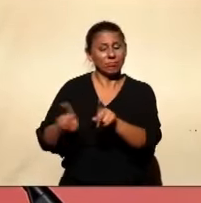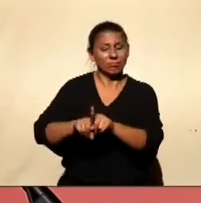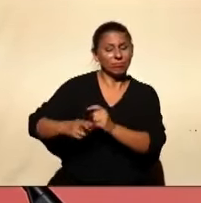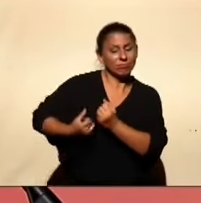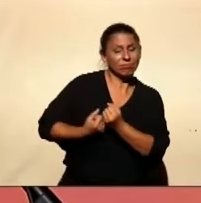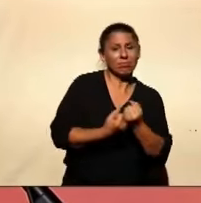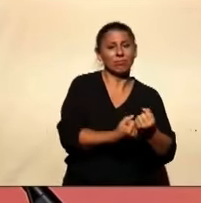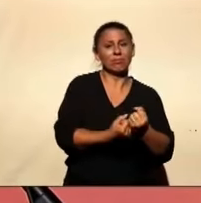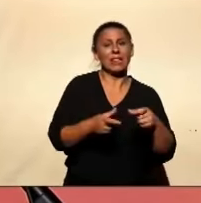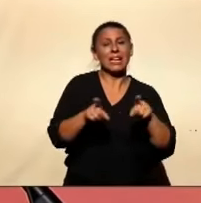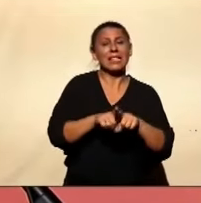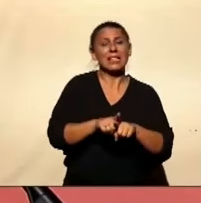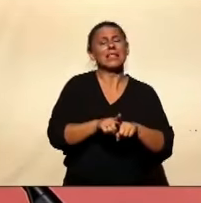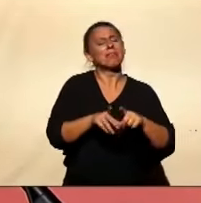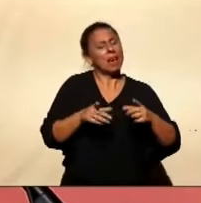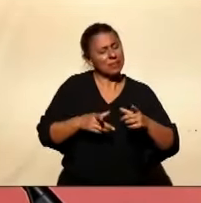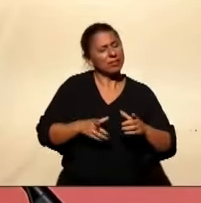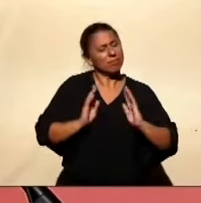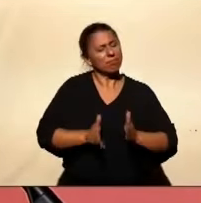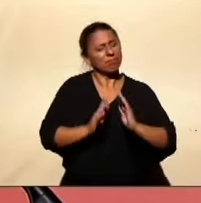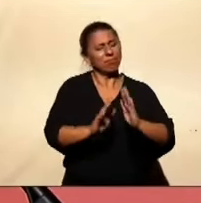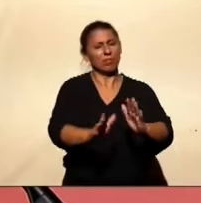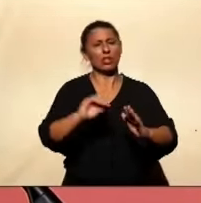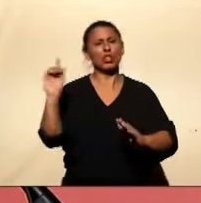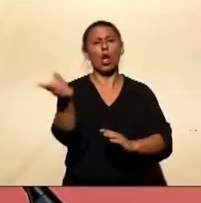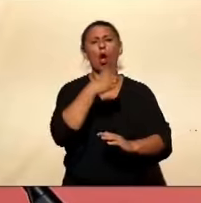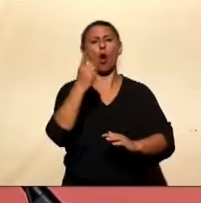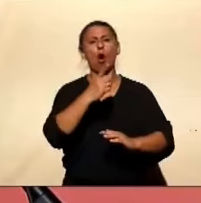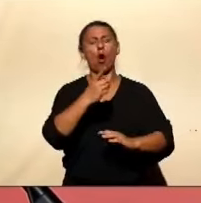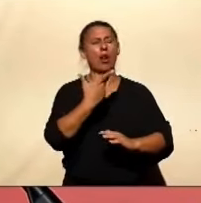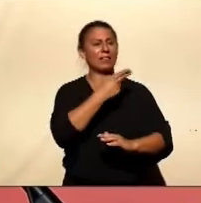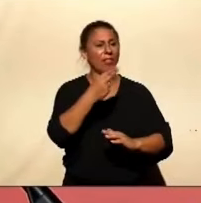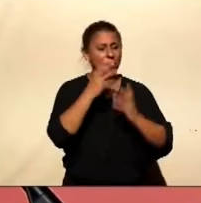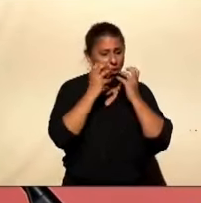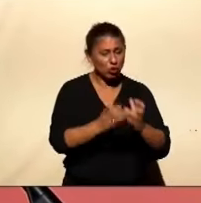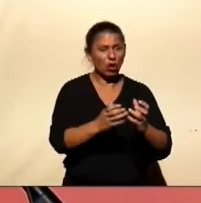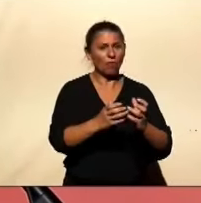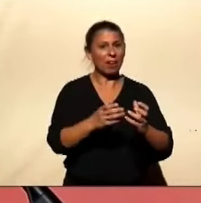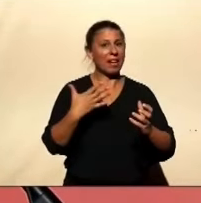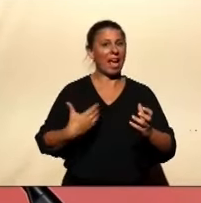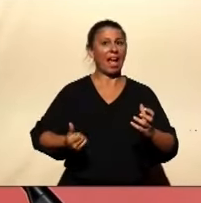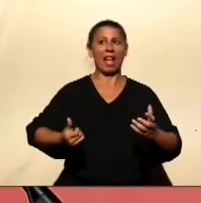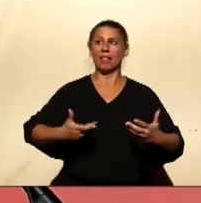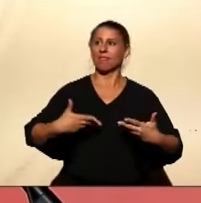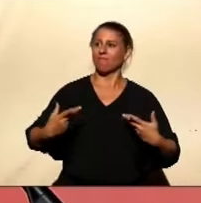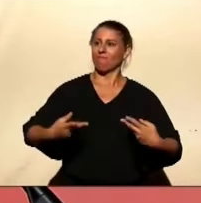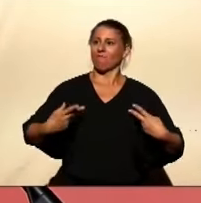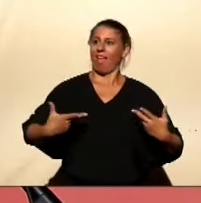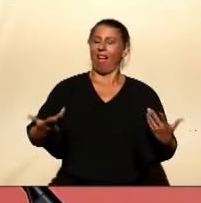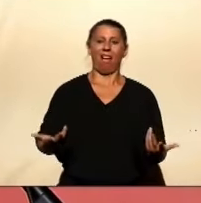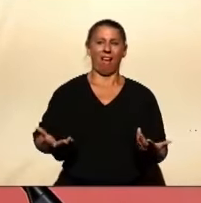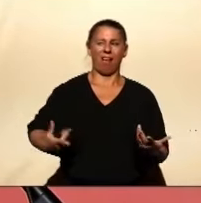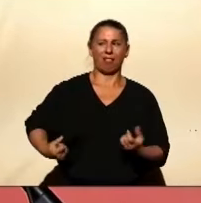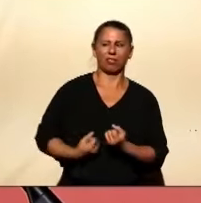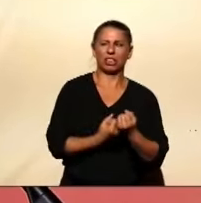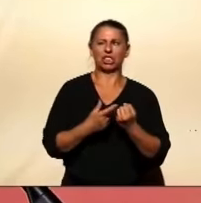όλα τα στρατηγικά ζητήματα έχει δώσει αέρα στα πανιά της κυβέρνησης να ξεδιπλώνει την επίθεσή